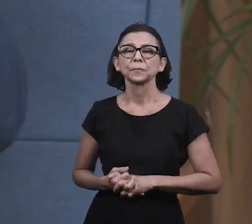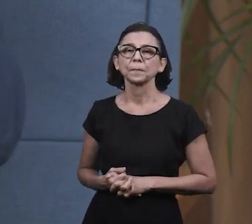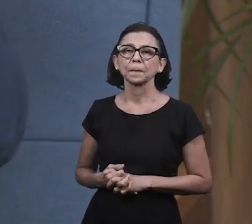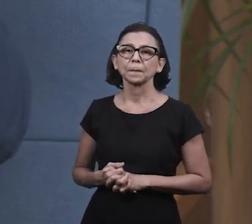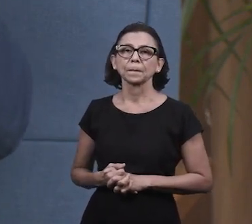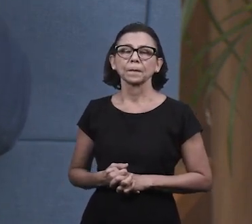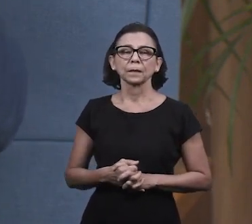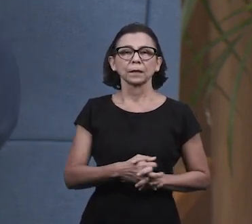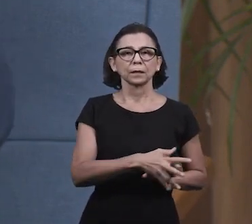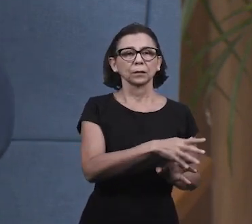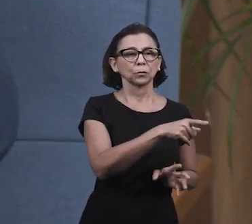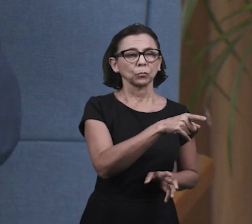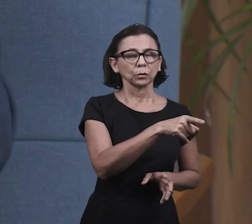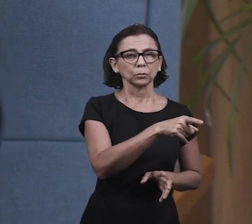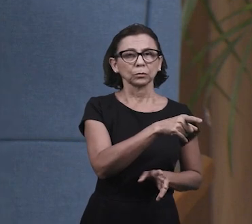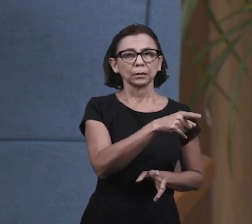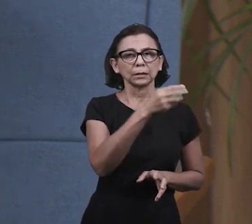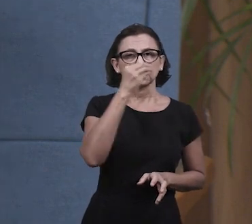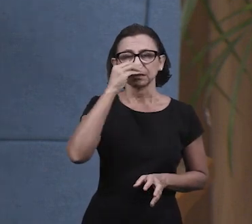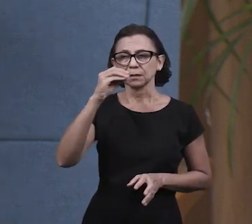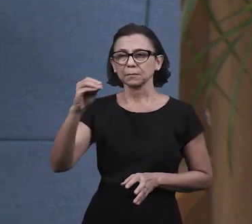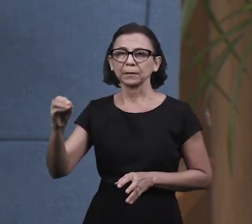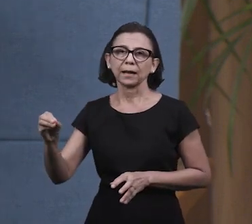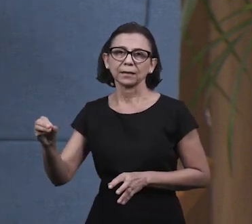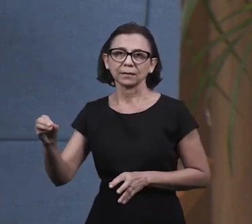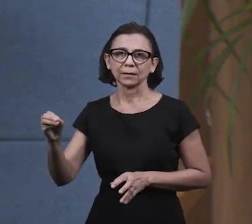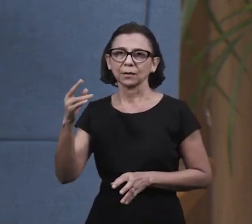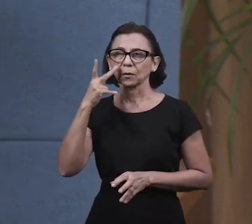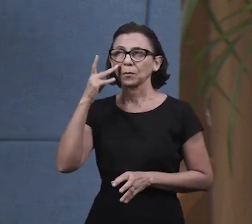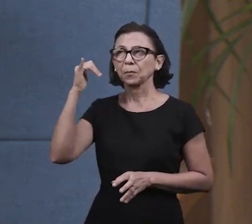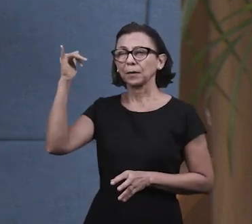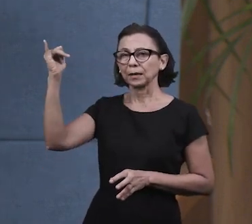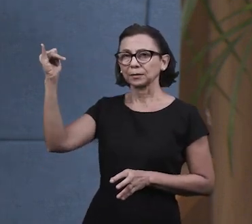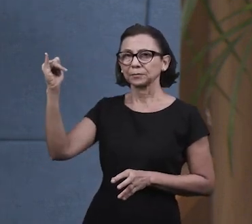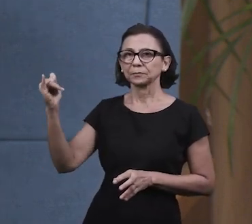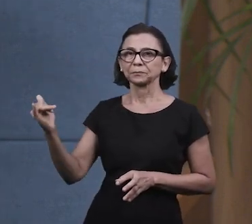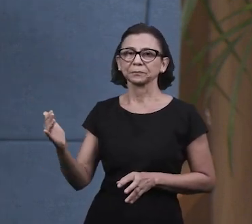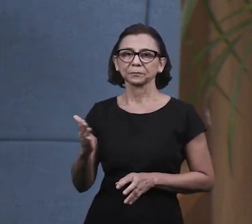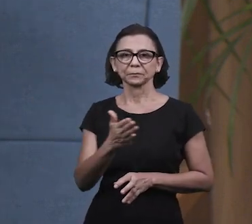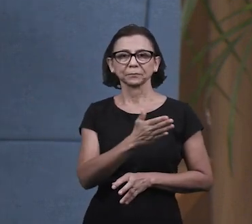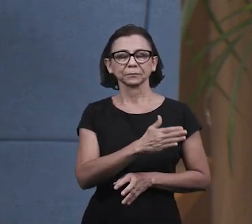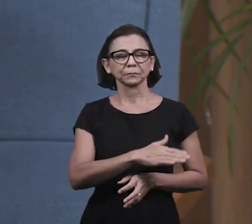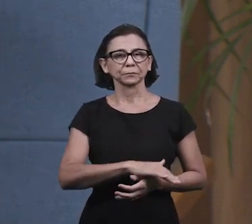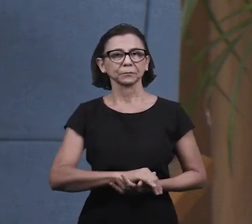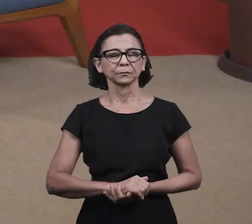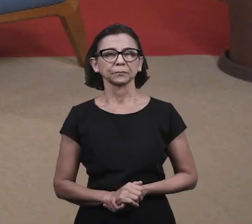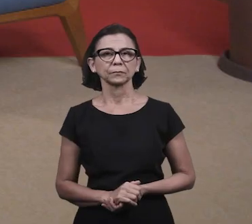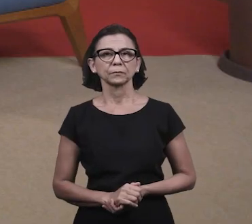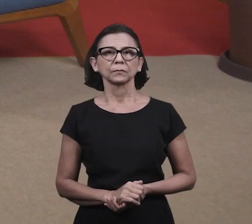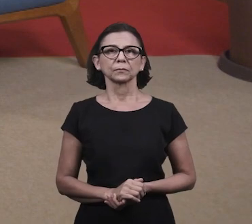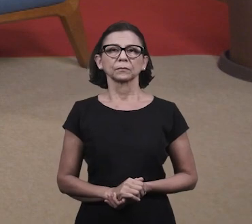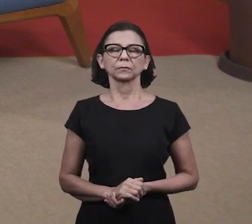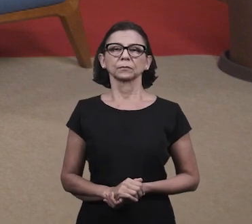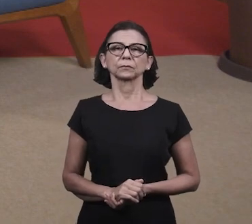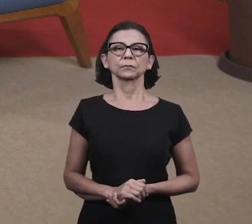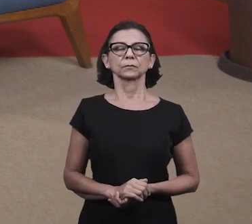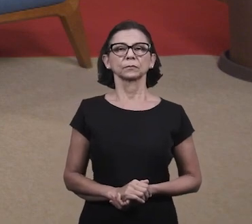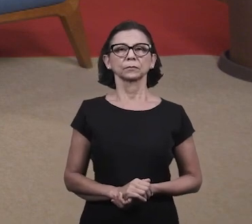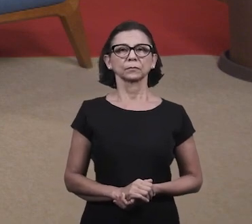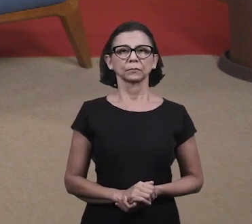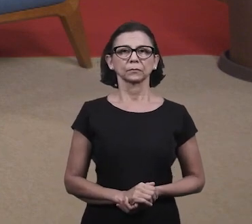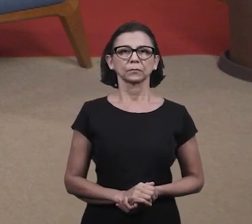Quand l'homme, il laisse l'invitation du Père vers une autre chose de cette vie. Passons au deuxième